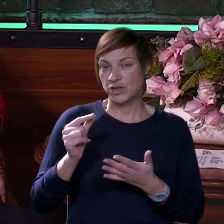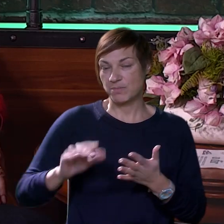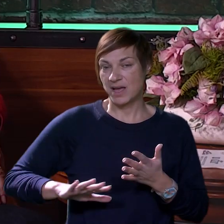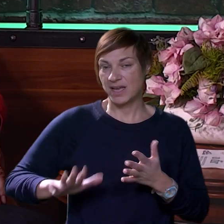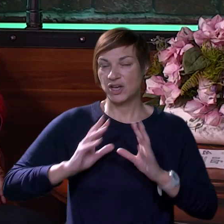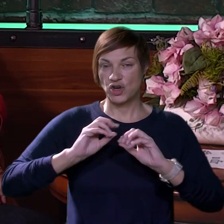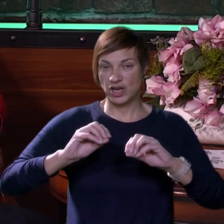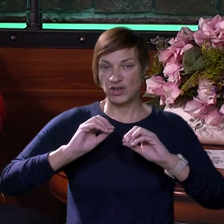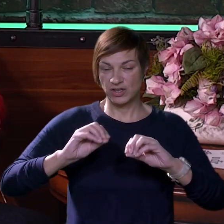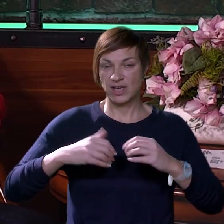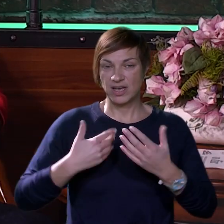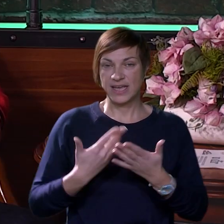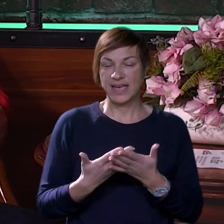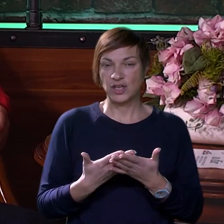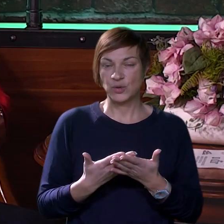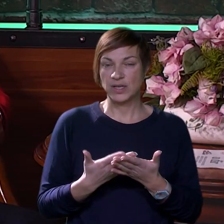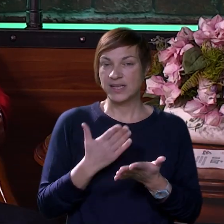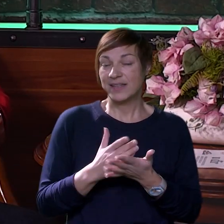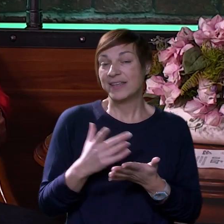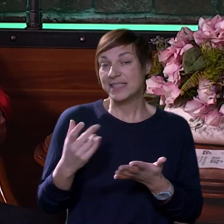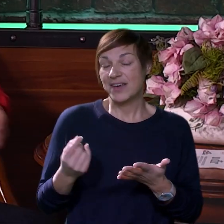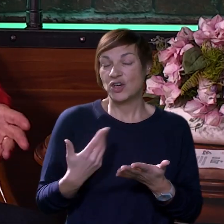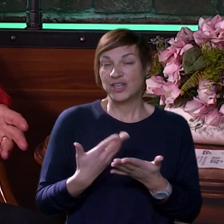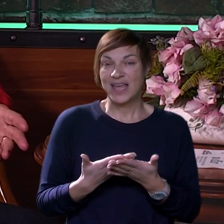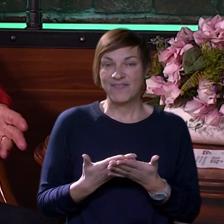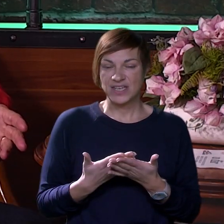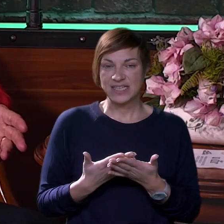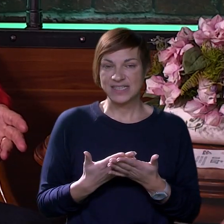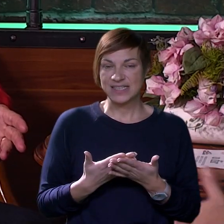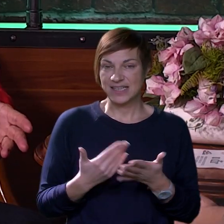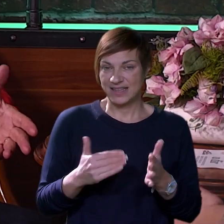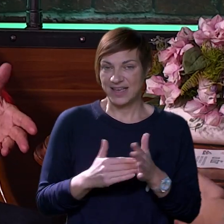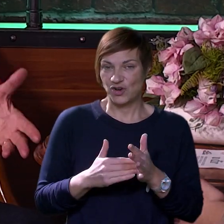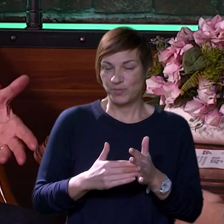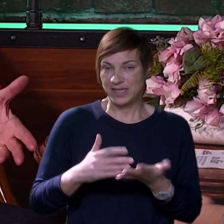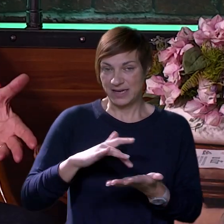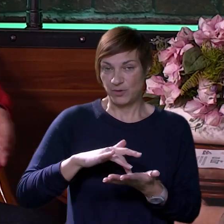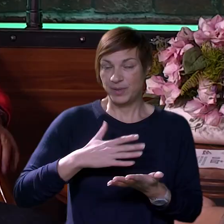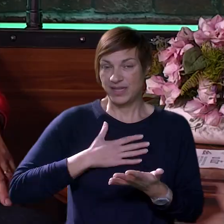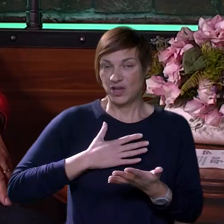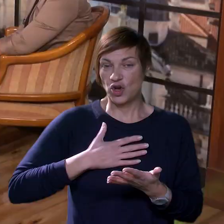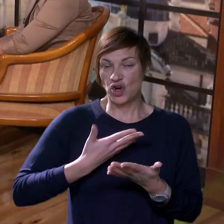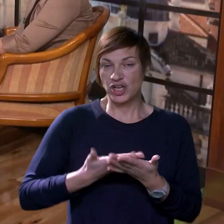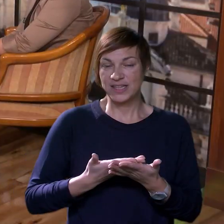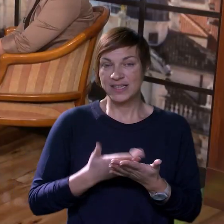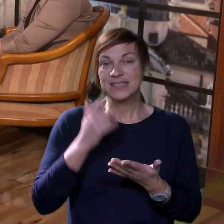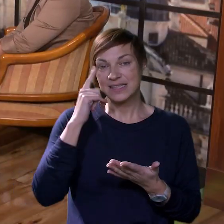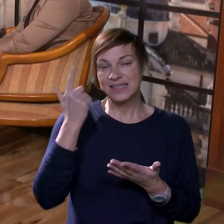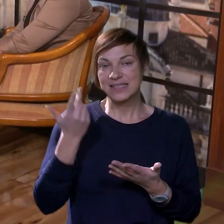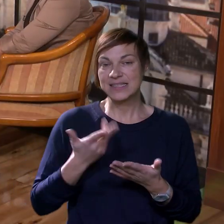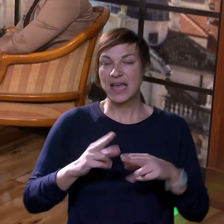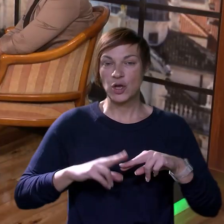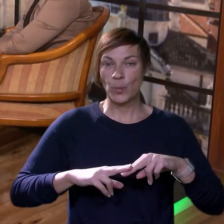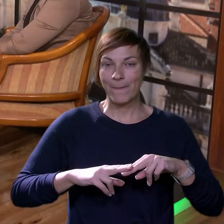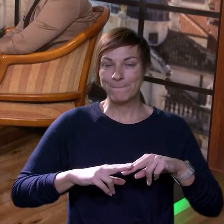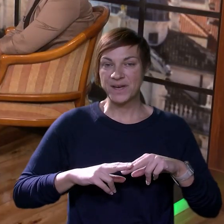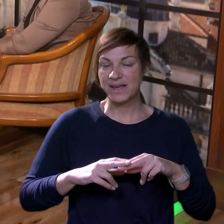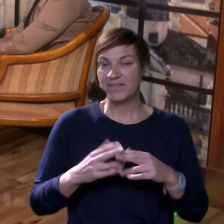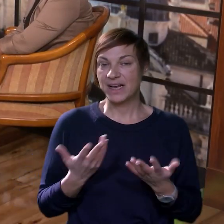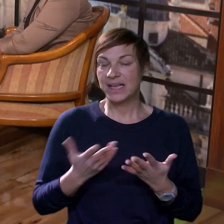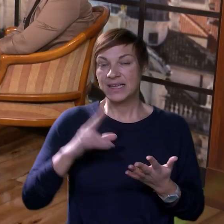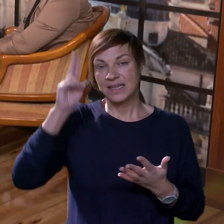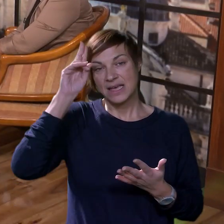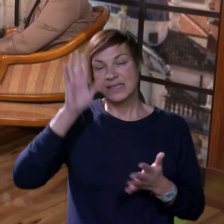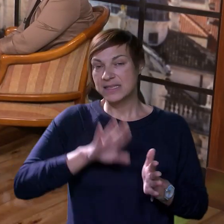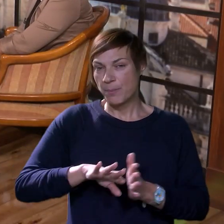se od malih noga odgajaju i to je za njih eto, jedna svakodnevnica, rutina. Jeli? Tako bi trebalo biti, tako bi trebalo biti kod nas. Jeli? Da se znaju ta neka pravila gdje